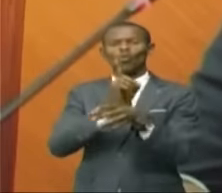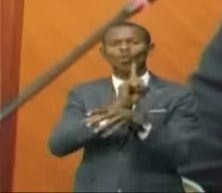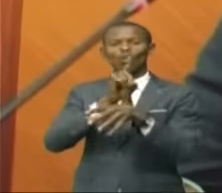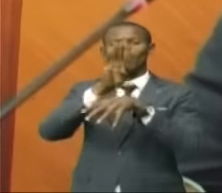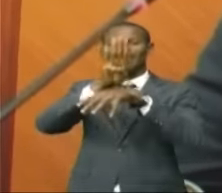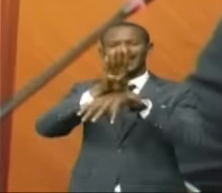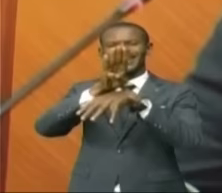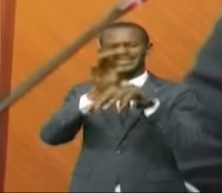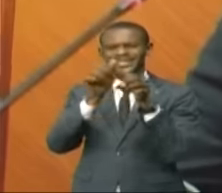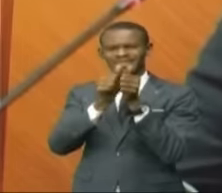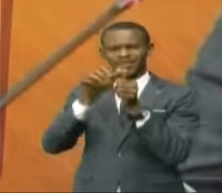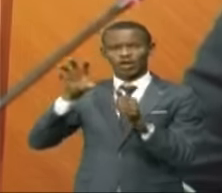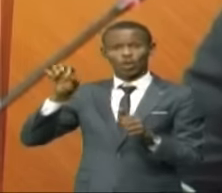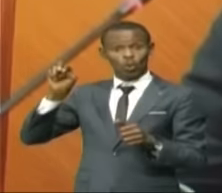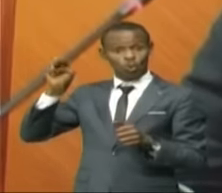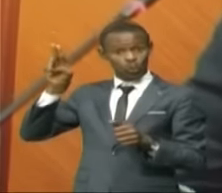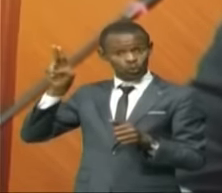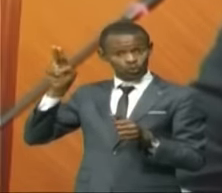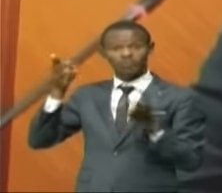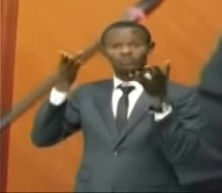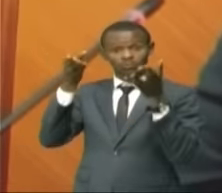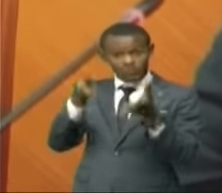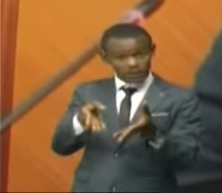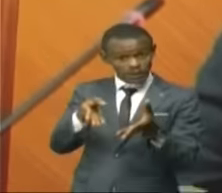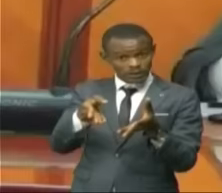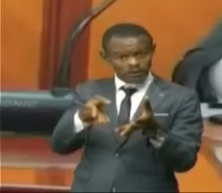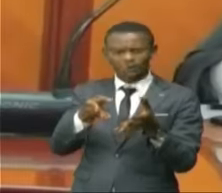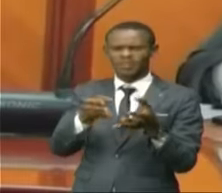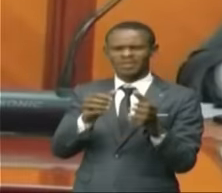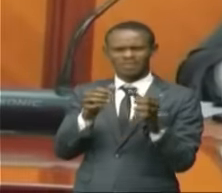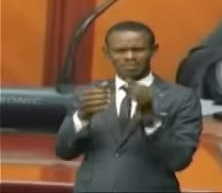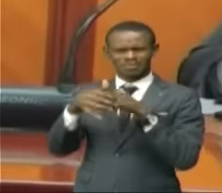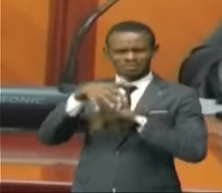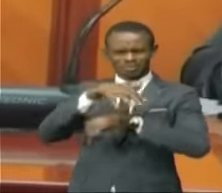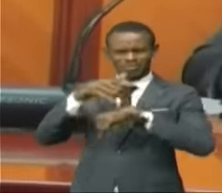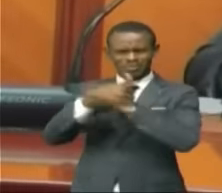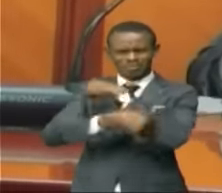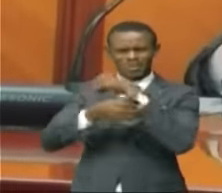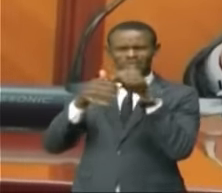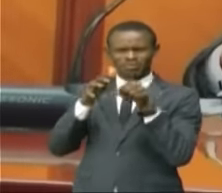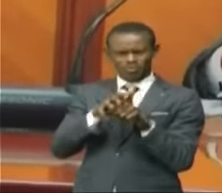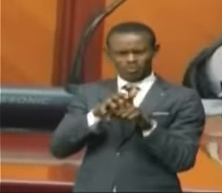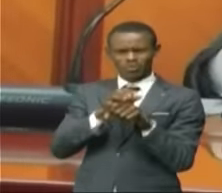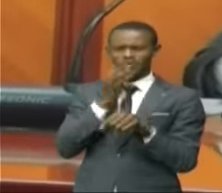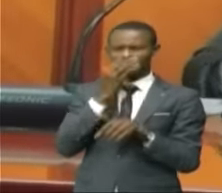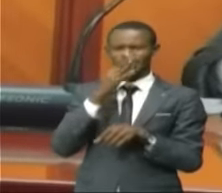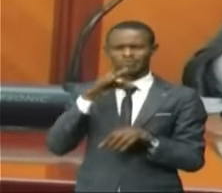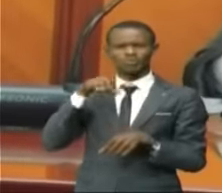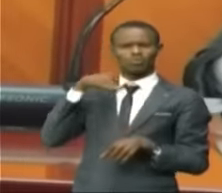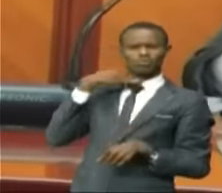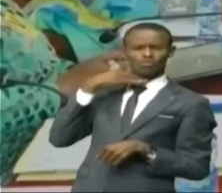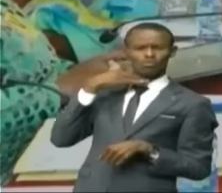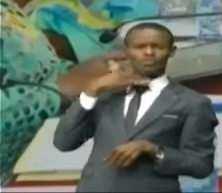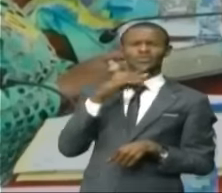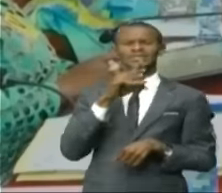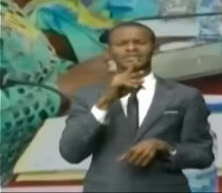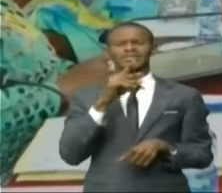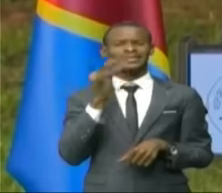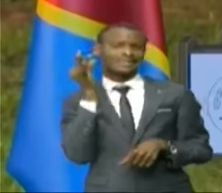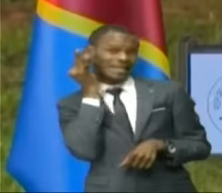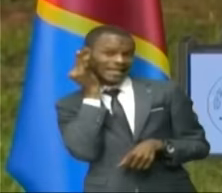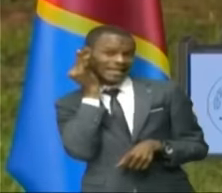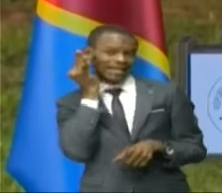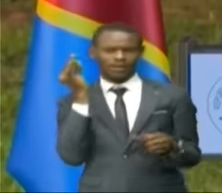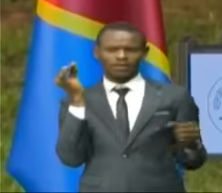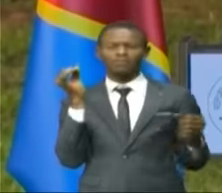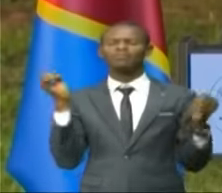la participation d'autres États de la région, tels que la République du Burundi ou la République du Kenya notamment. Il était question pour